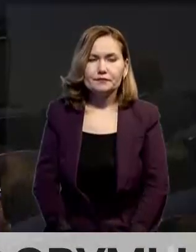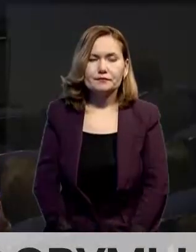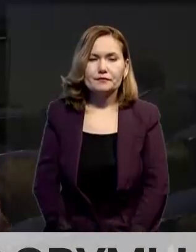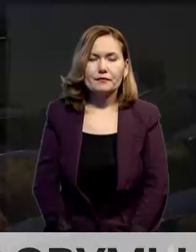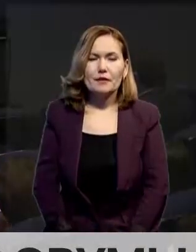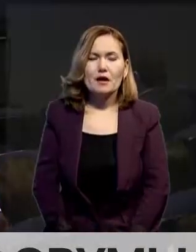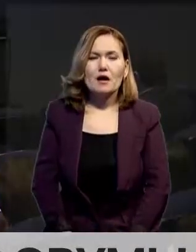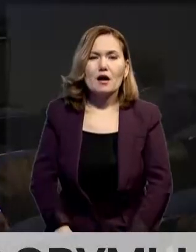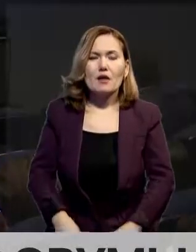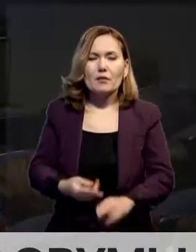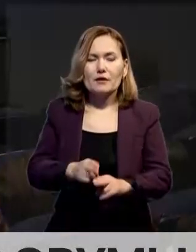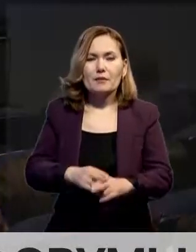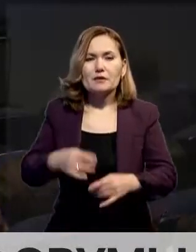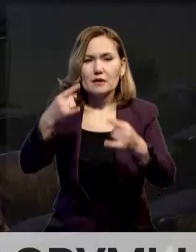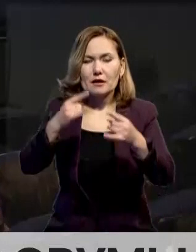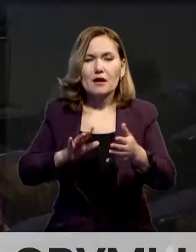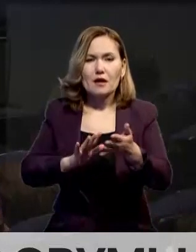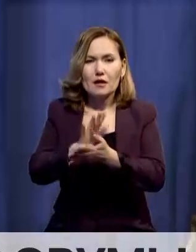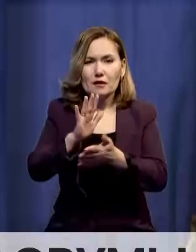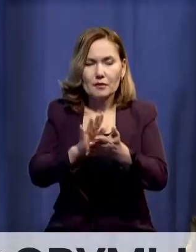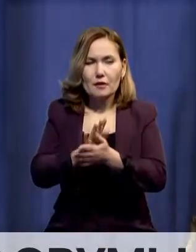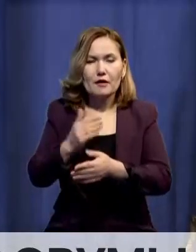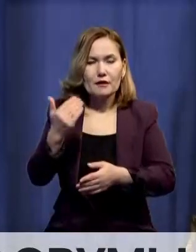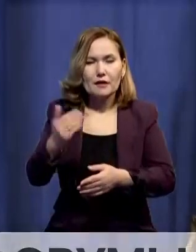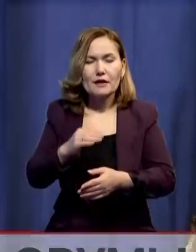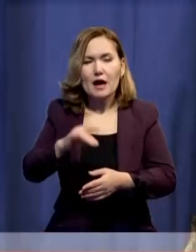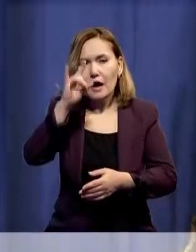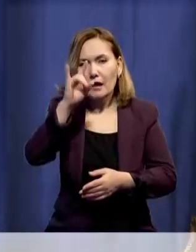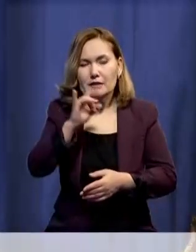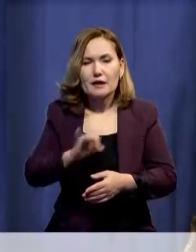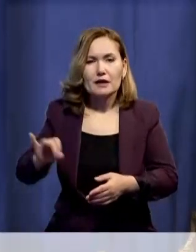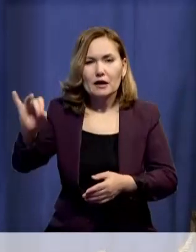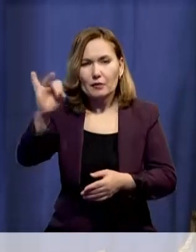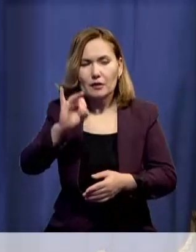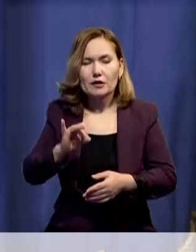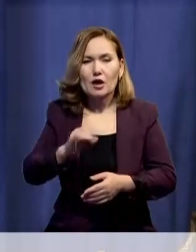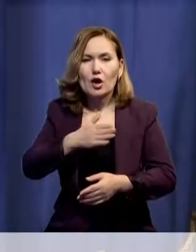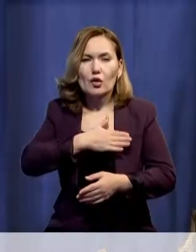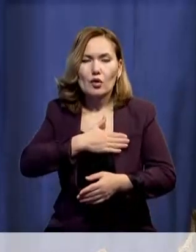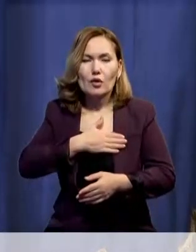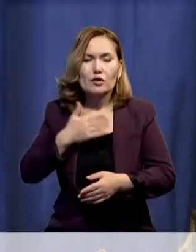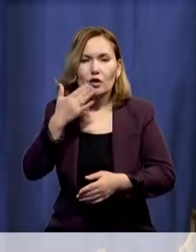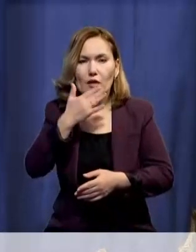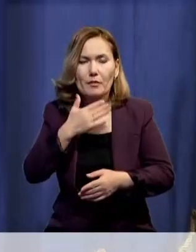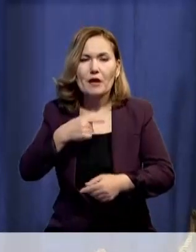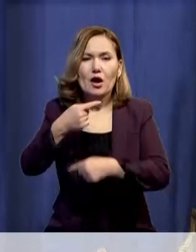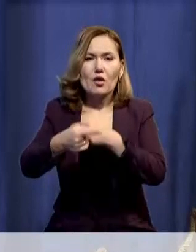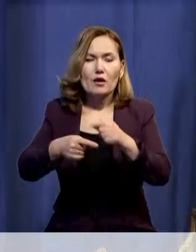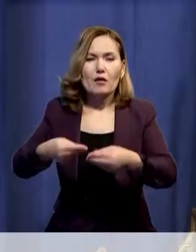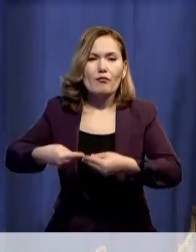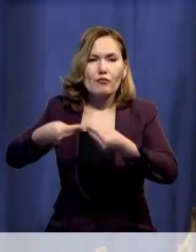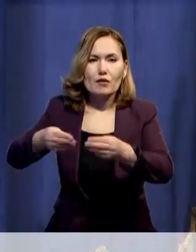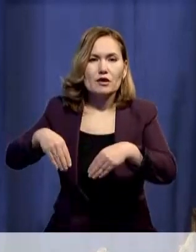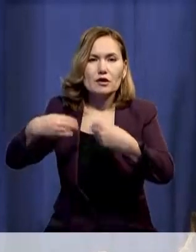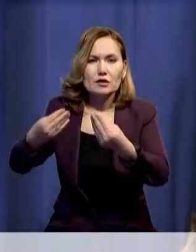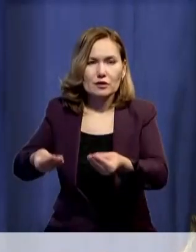Баспасөз басылымдар тарихымыз бен мәдениетімізді, рухани ұлттық құндылықтарымызды ұрпақтан ұрпаққа